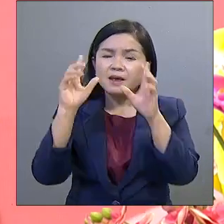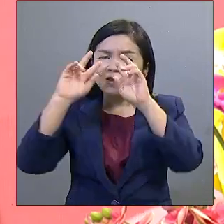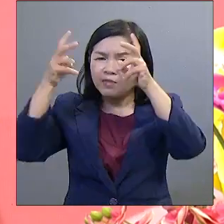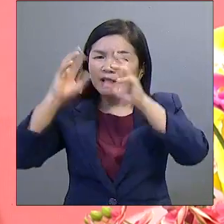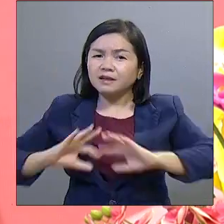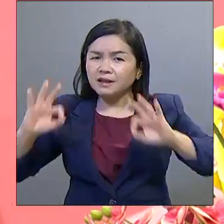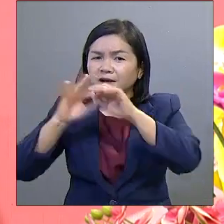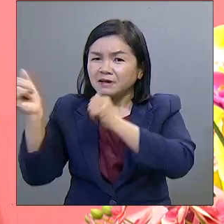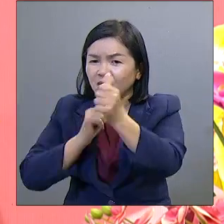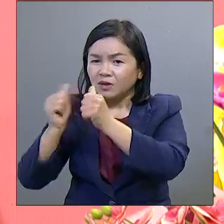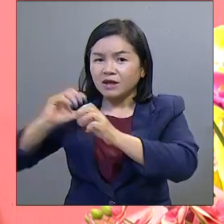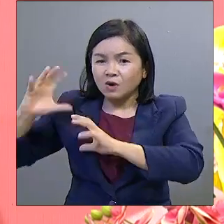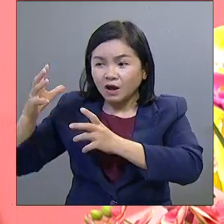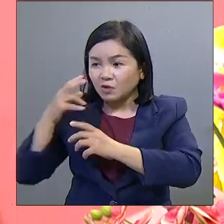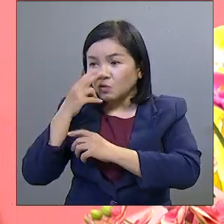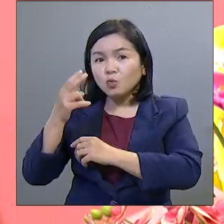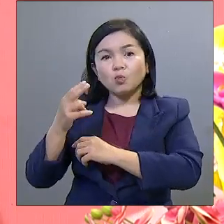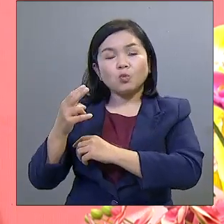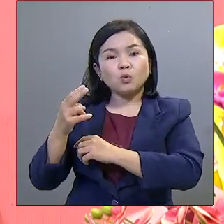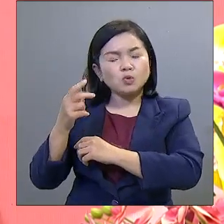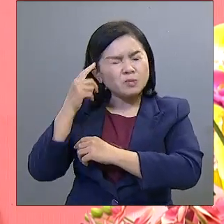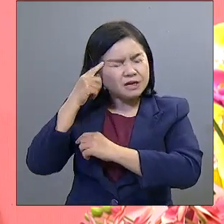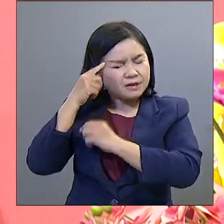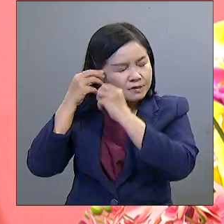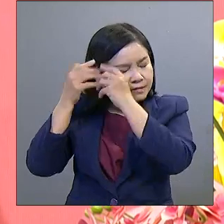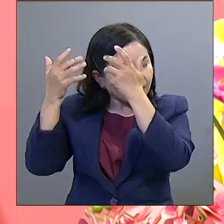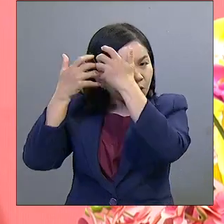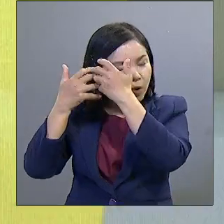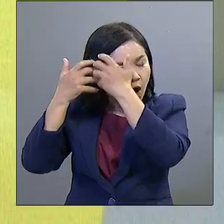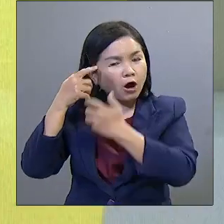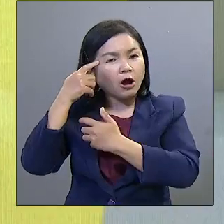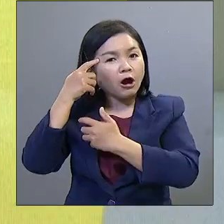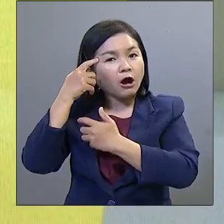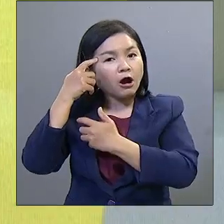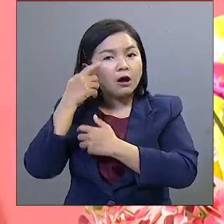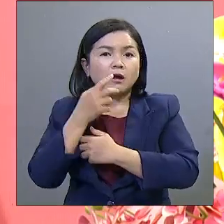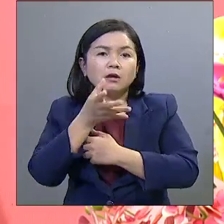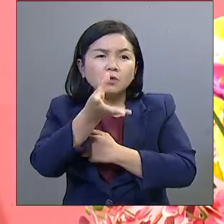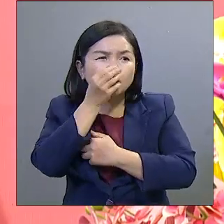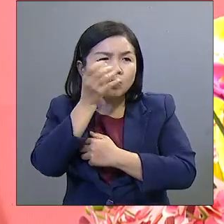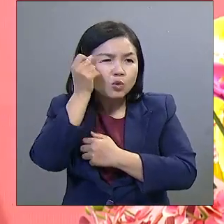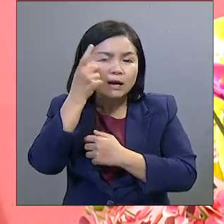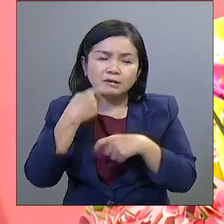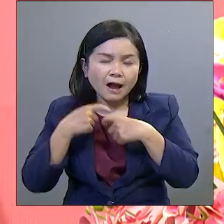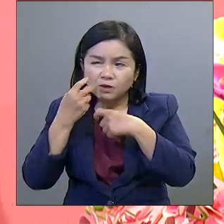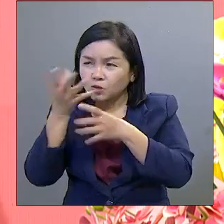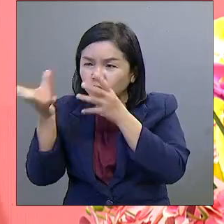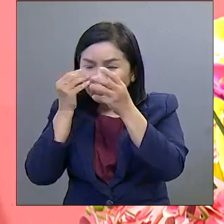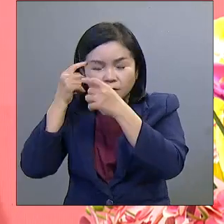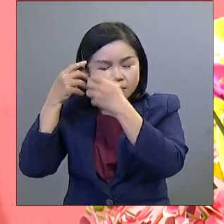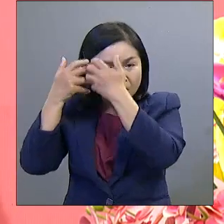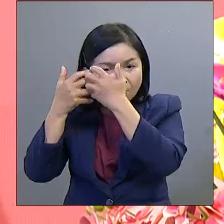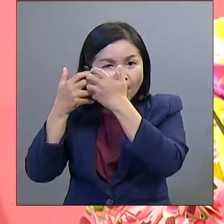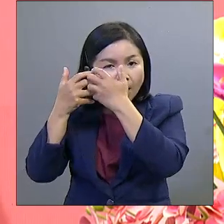ประกวดเนี่ยค ือ บางทีดูหนังประกวดบางทีอาจจะต้องใช้ความคิดเยอะหน่อย ใช่ ใช่ไหมเพราะมันไม่ใช่แมสพอมันไม่ใช่หนังแมสบางทีเราดูเพื่ออรรถร